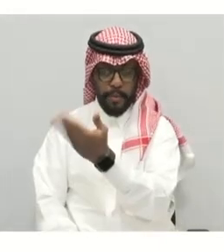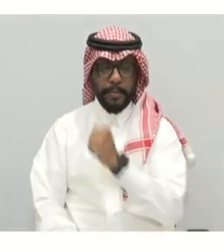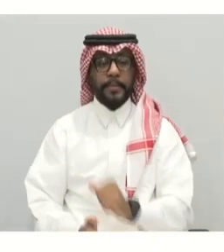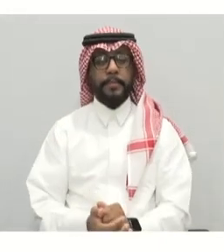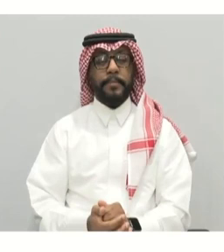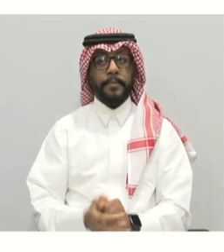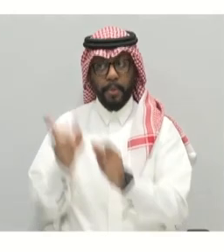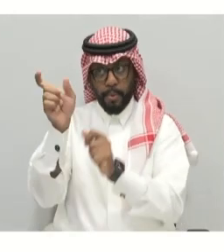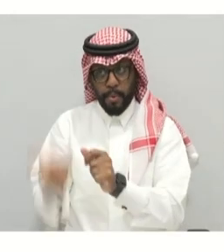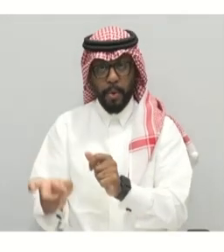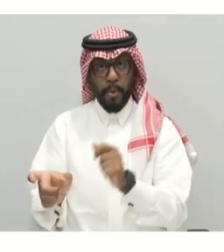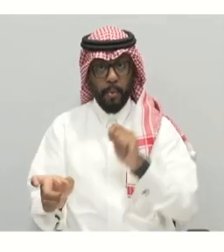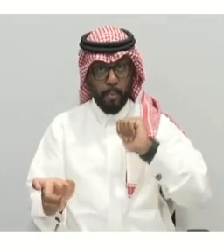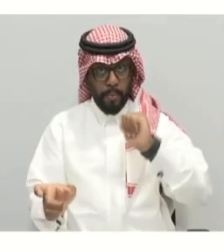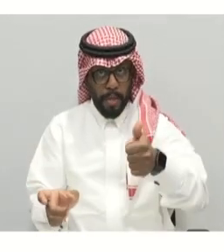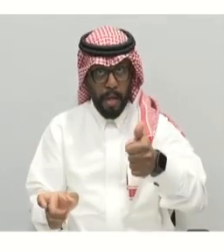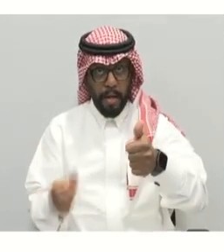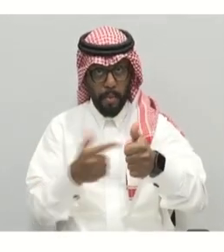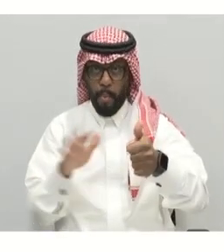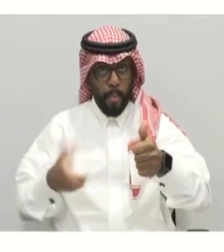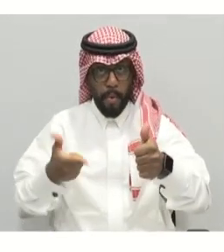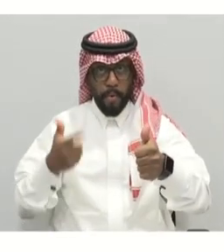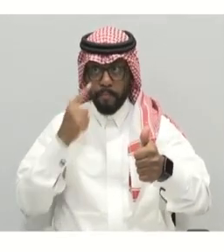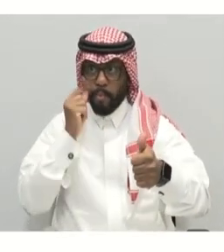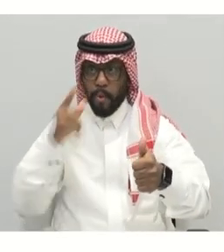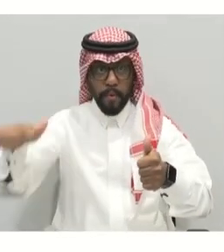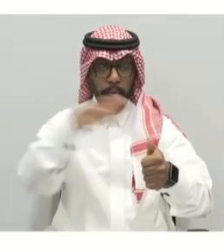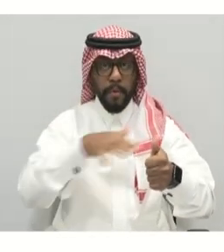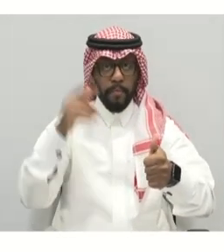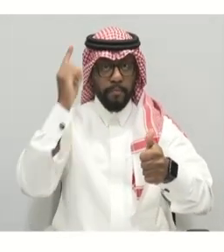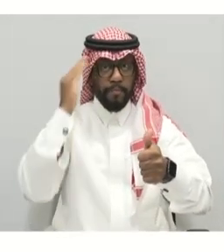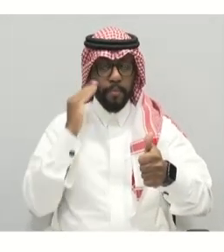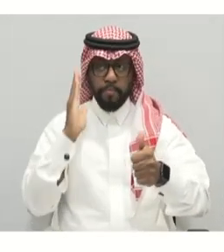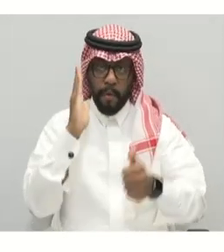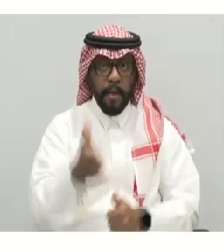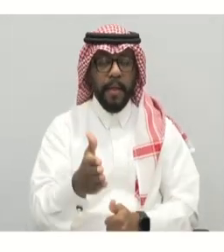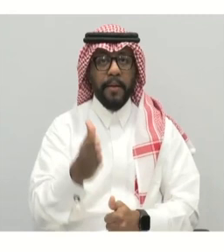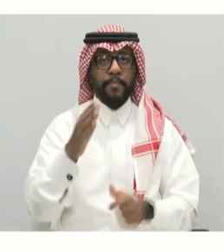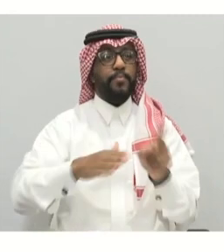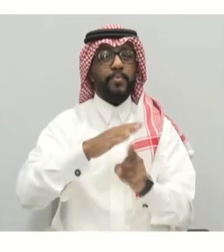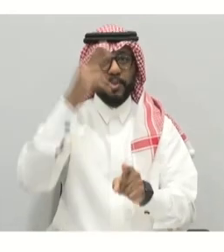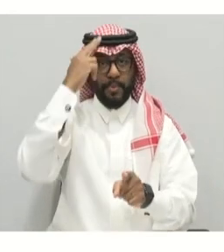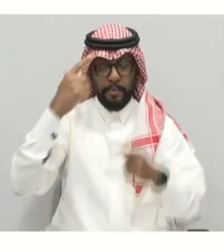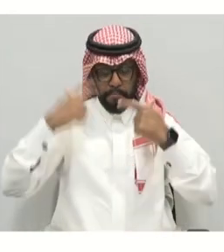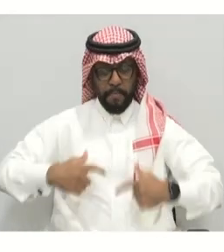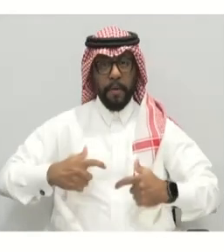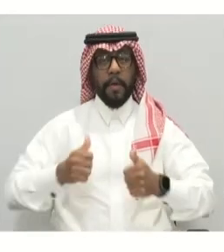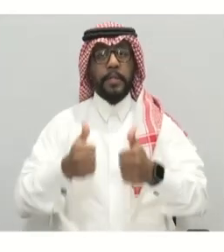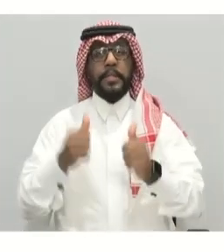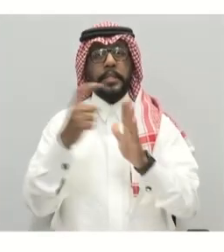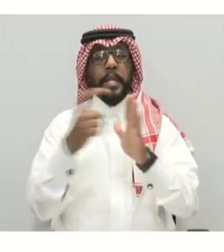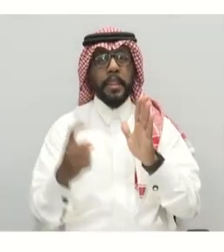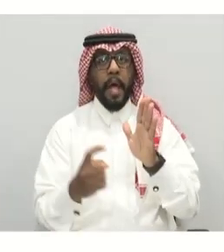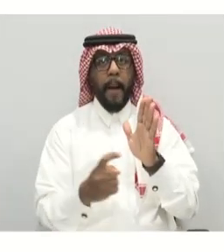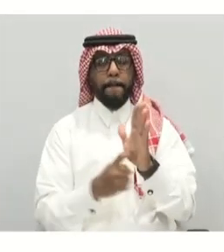ان المواطن الصالح هو المواطن الذي يتقيد بالنظام ويشعر بالمسؤوليه ويؤدي